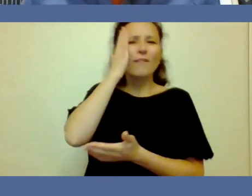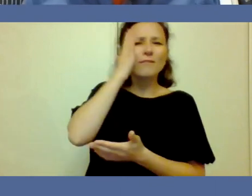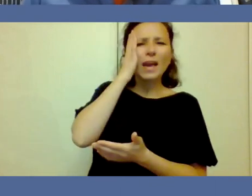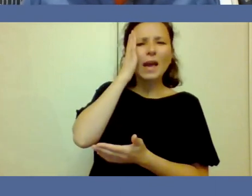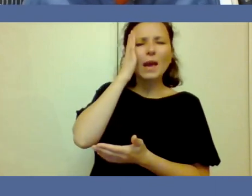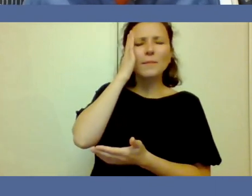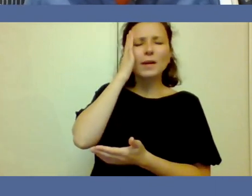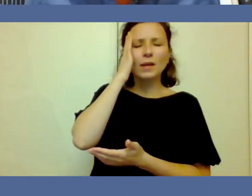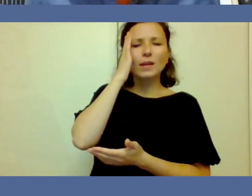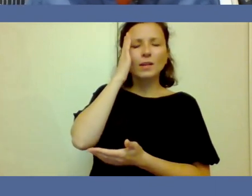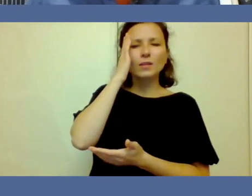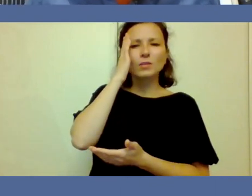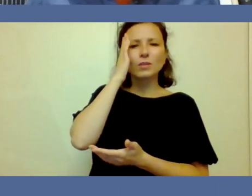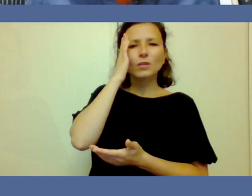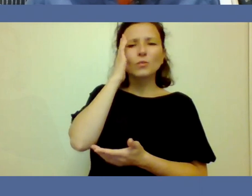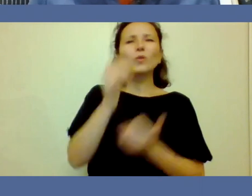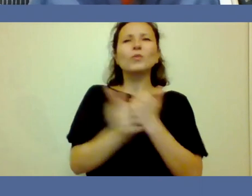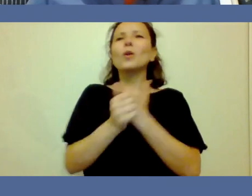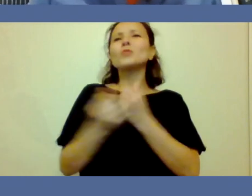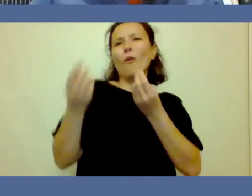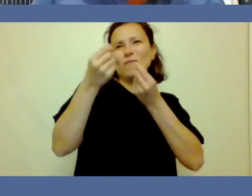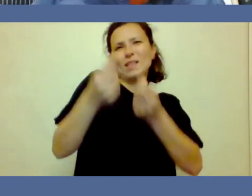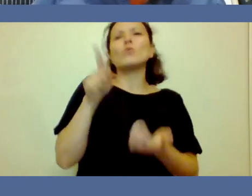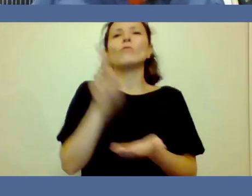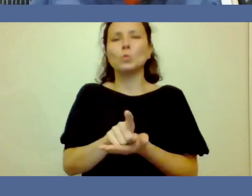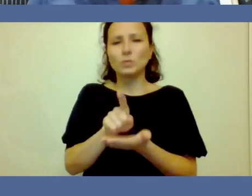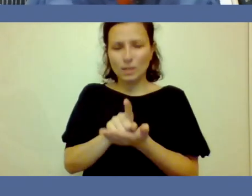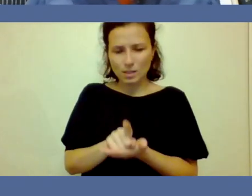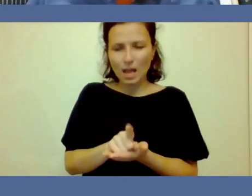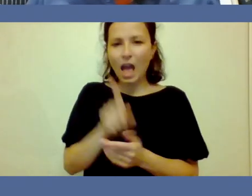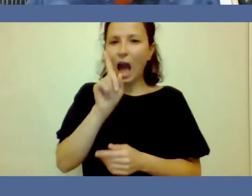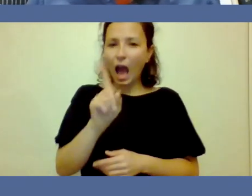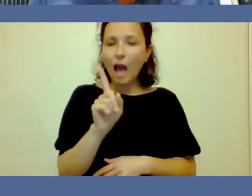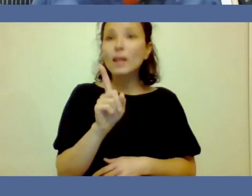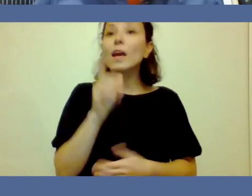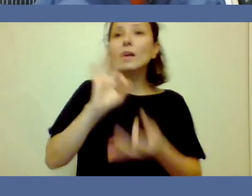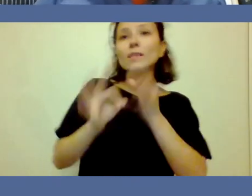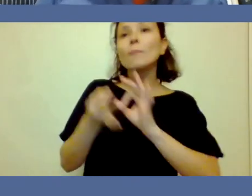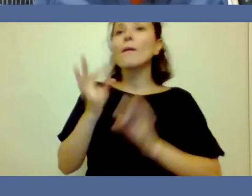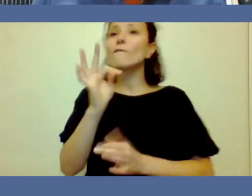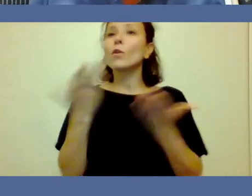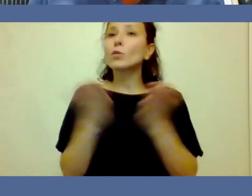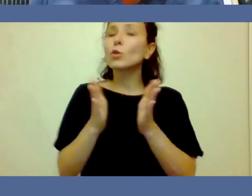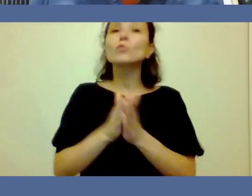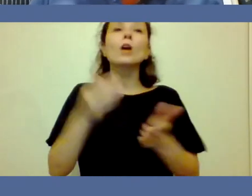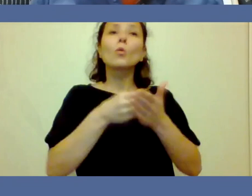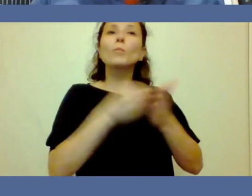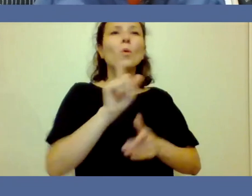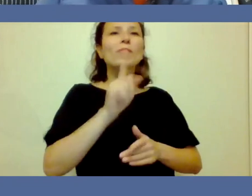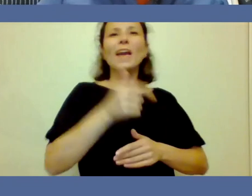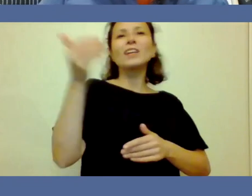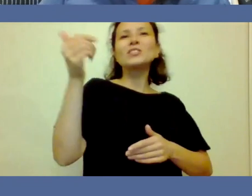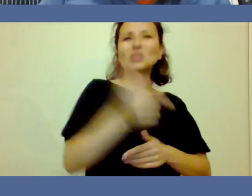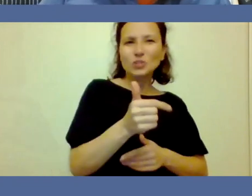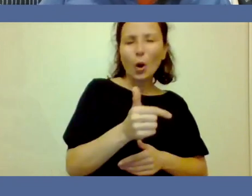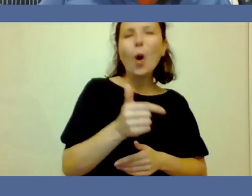sukcesu, nie miarą finansowego sukcesu, ale gdyby pani książkę kupiło nie 100 tysięcy osób,